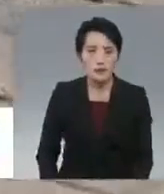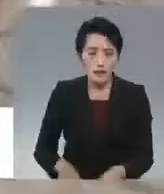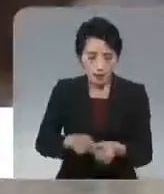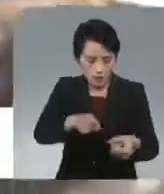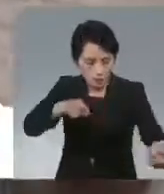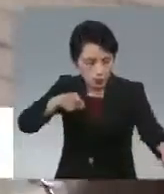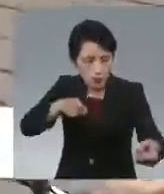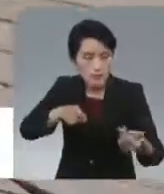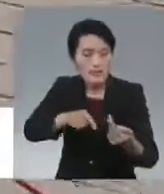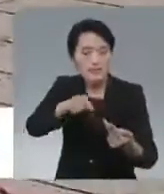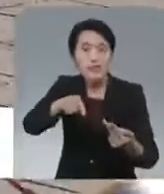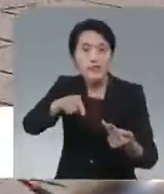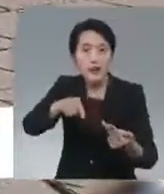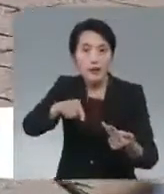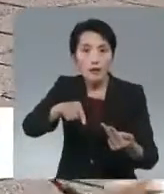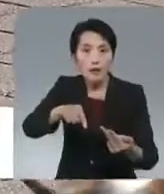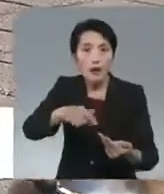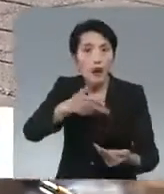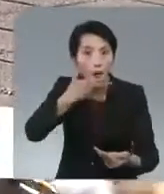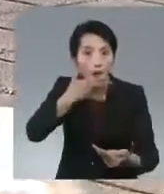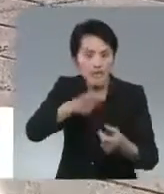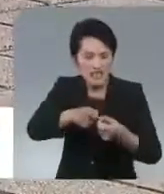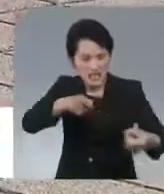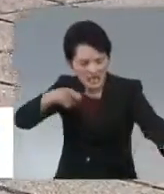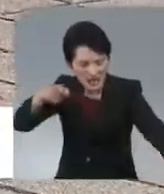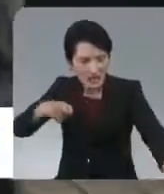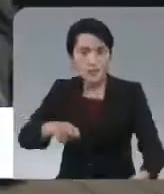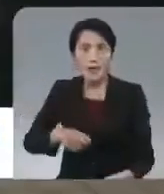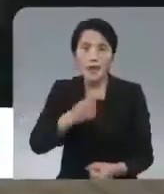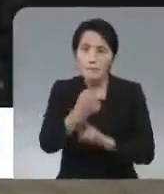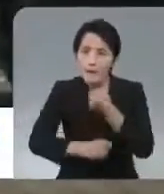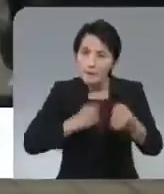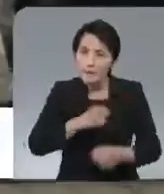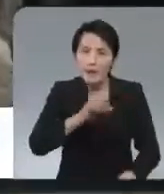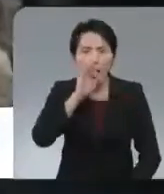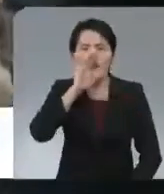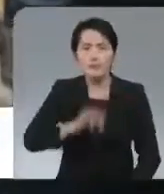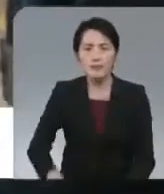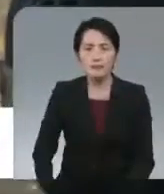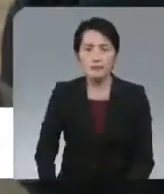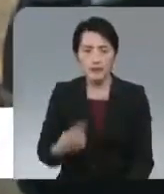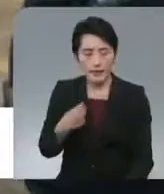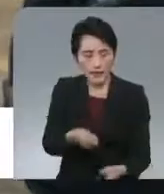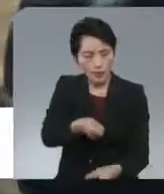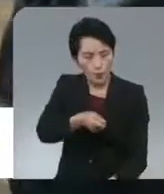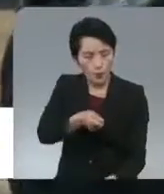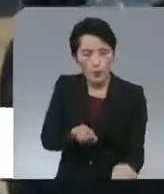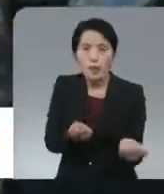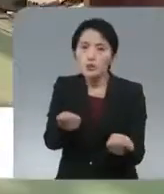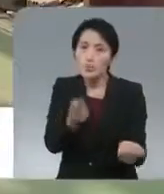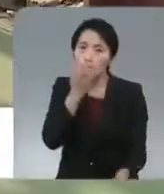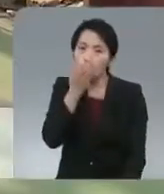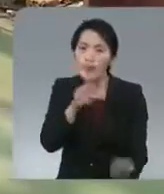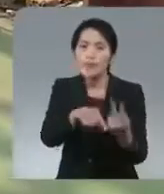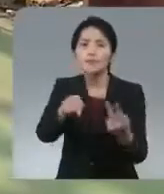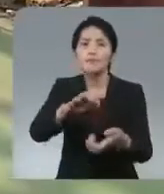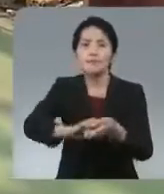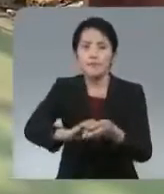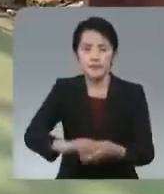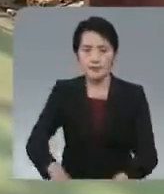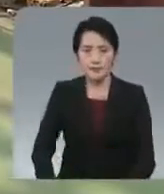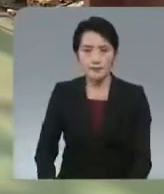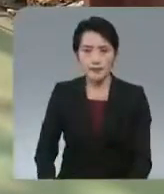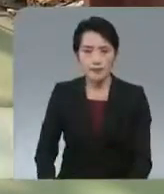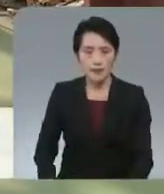quy tắc thi hành luật bảo hộ động vật với nội dung đảm bảo chiều dài dây quanh cổ hoặc mụn của thú cưng khi ra ngoài là trong khoảng